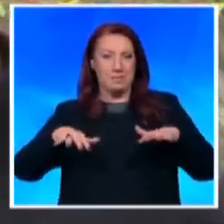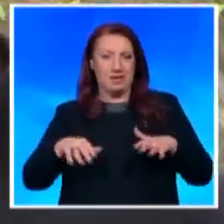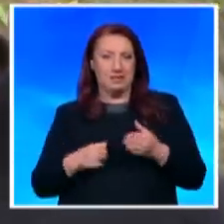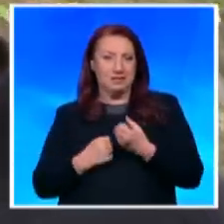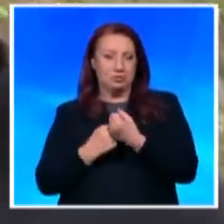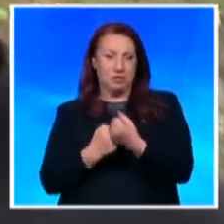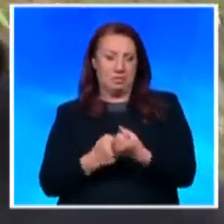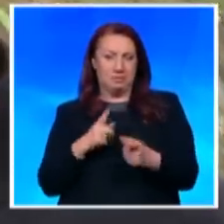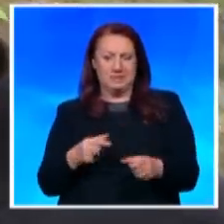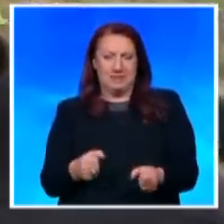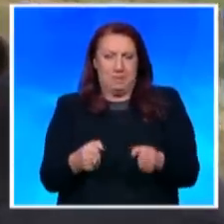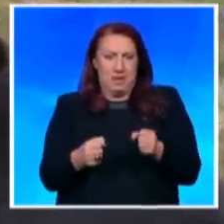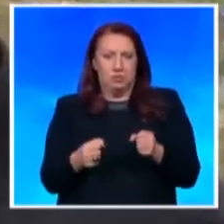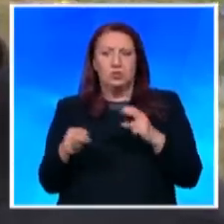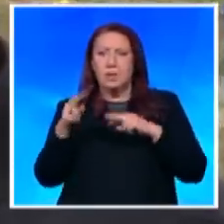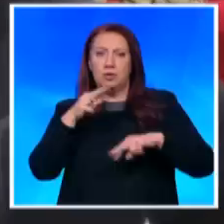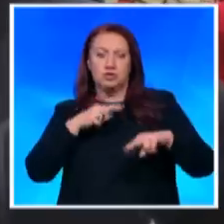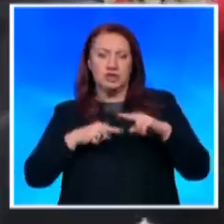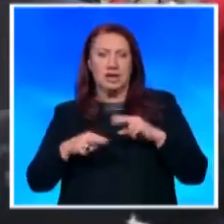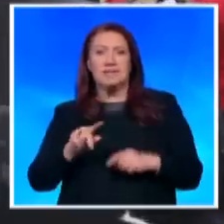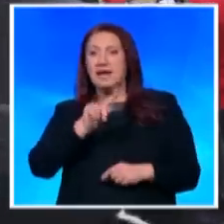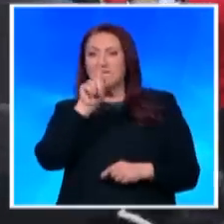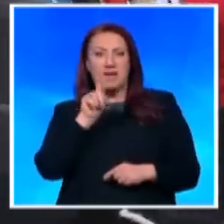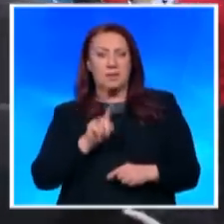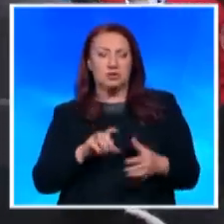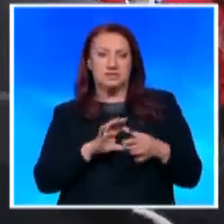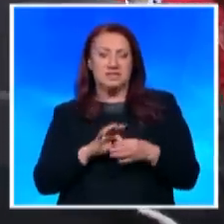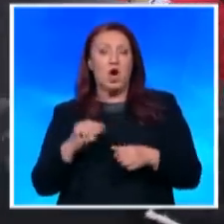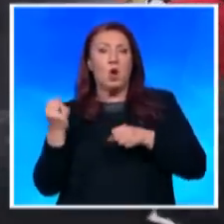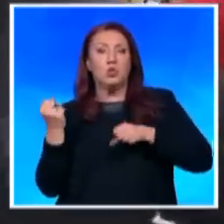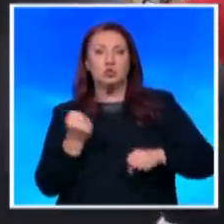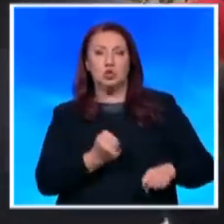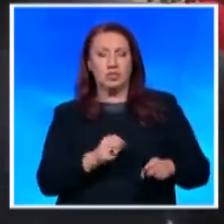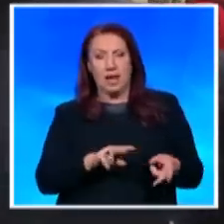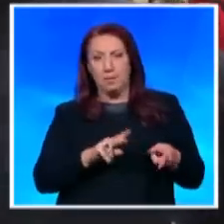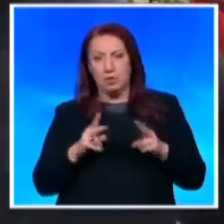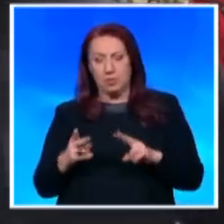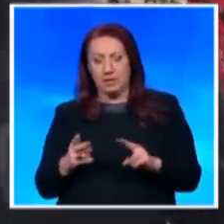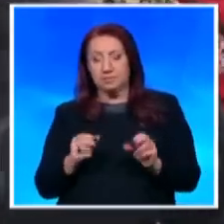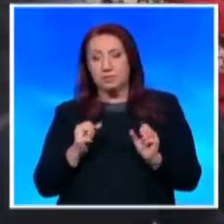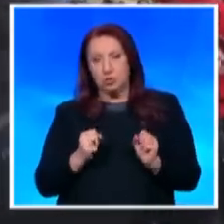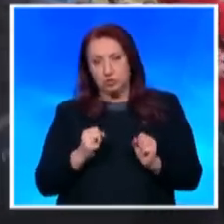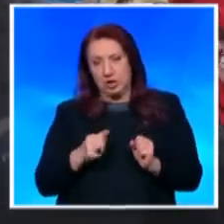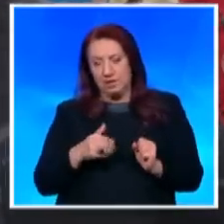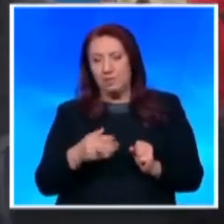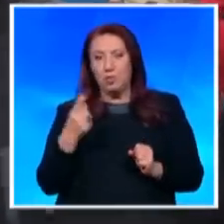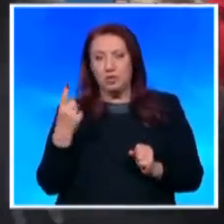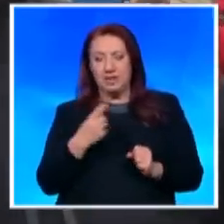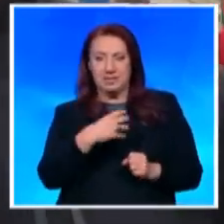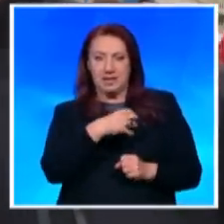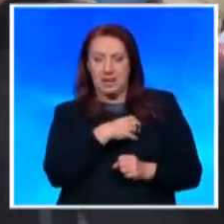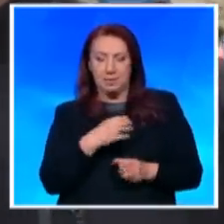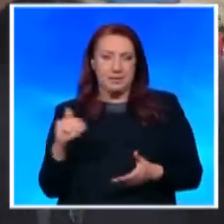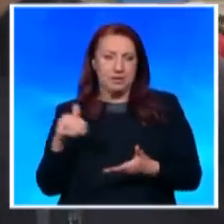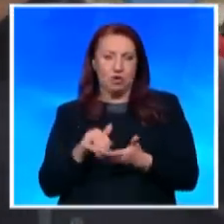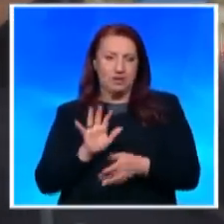разгледа и въпроси за конституционна промяна. В понеделник очаквам ГЕРБ СДС да дойдат в 15 часа с изпълнен